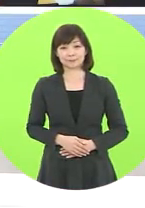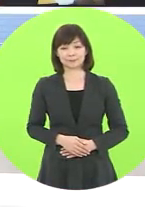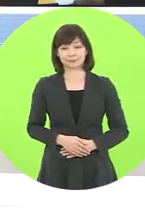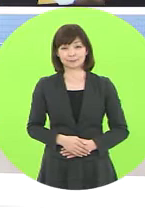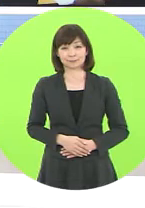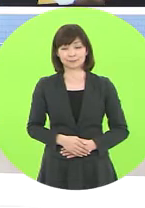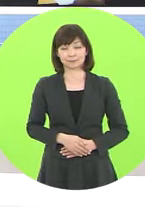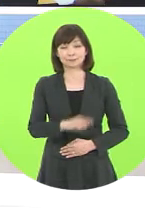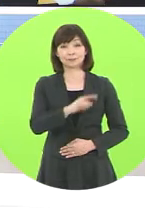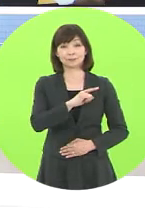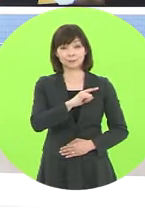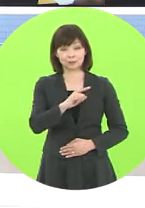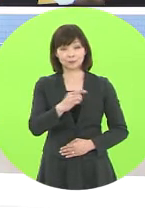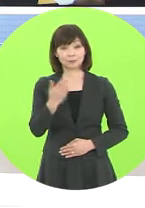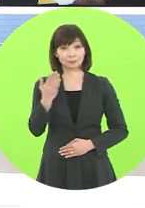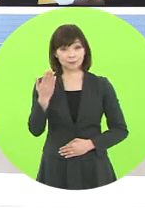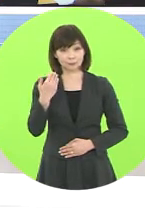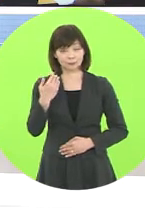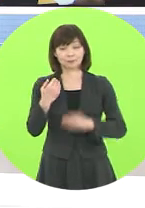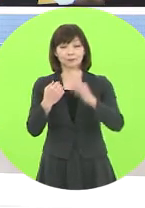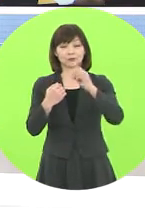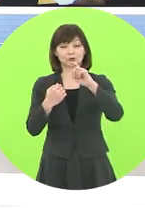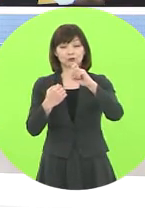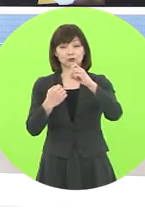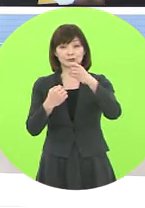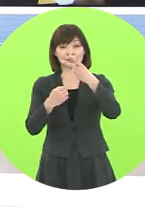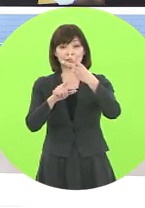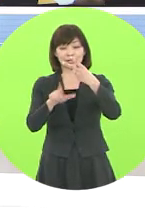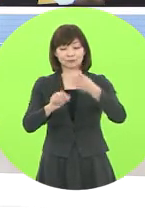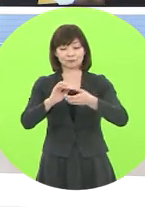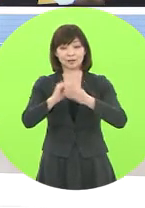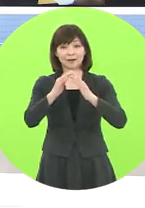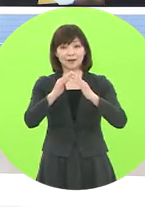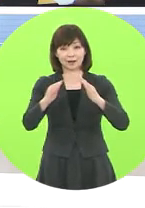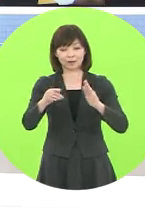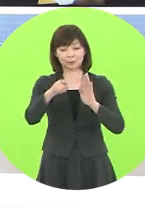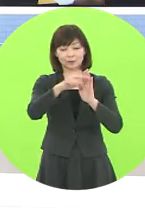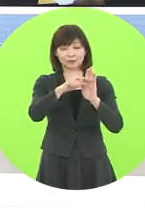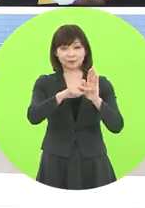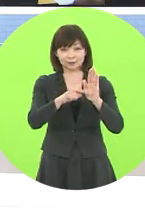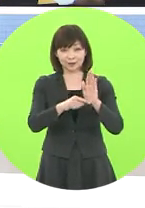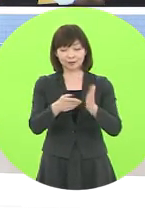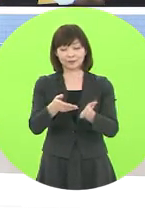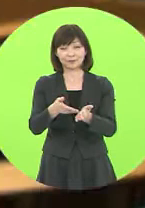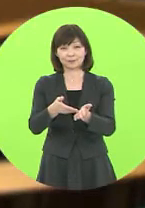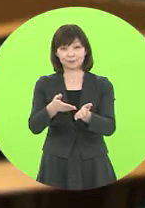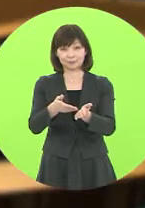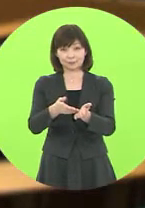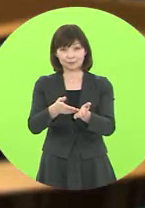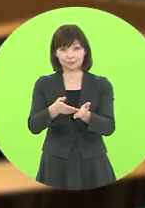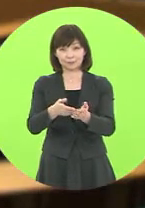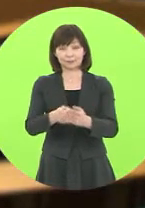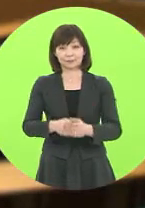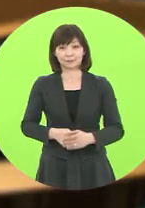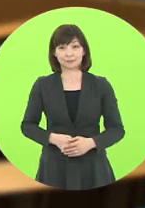それではまず先ごろ行われた12月定例会の日程についてご紹介しましょう。